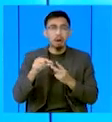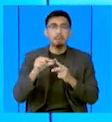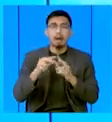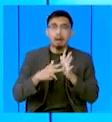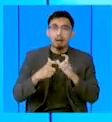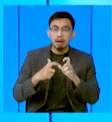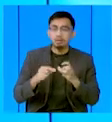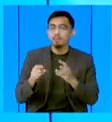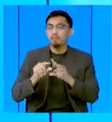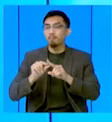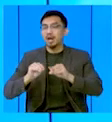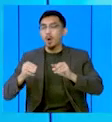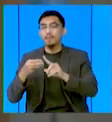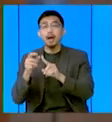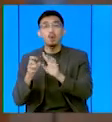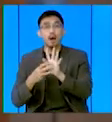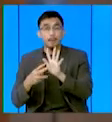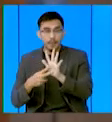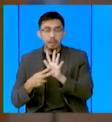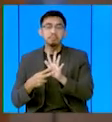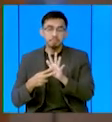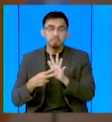PNS, dan pegawai BUMN.